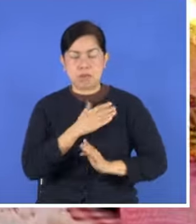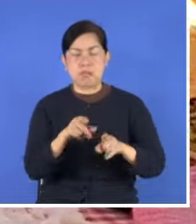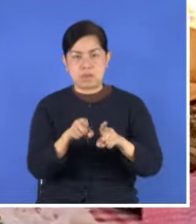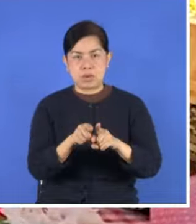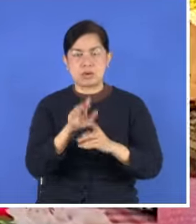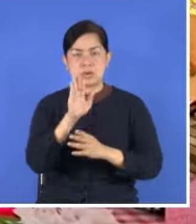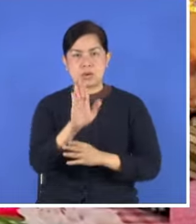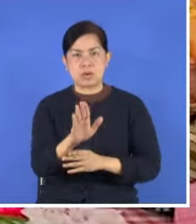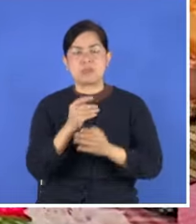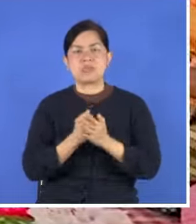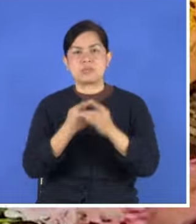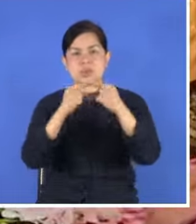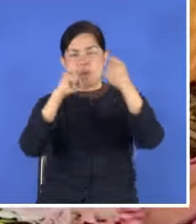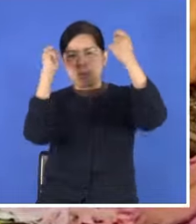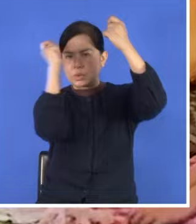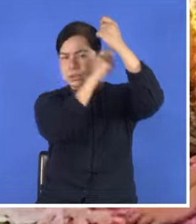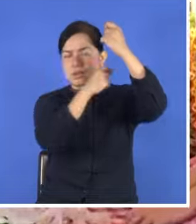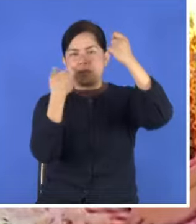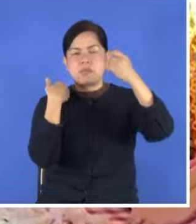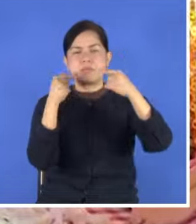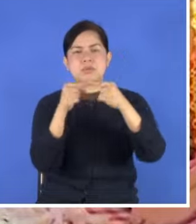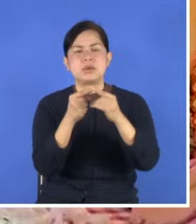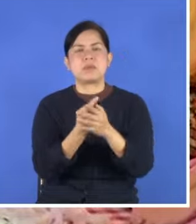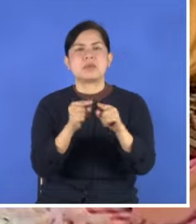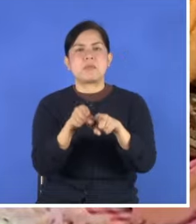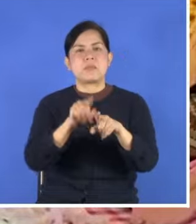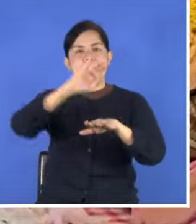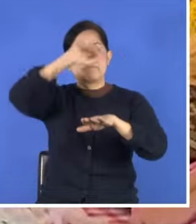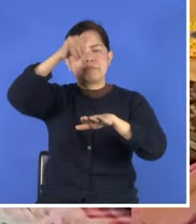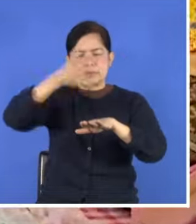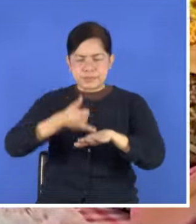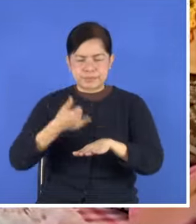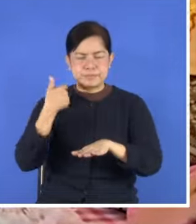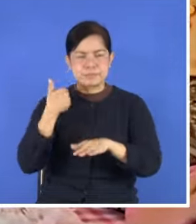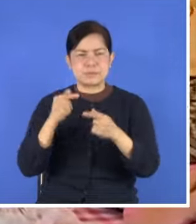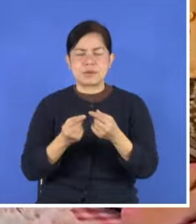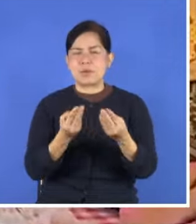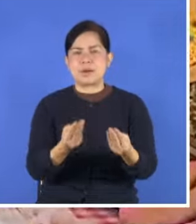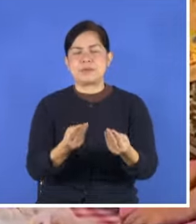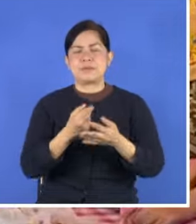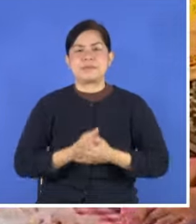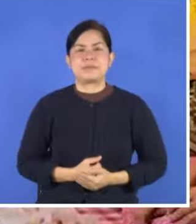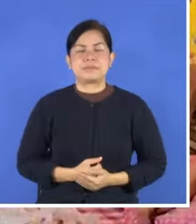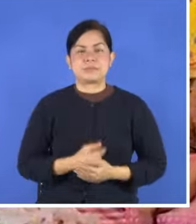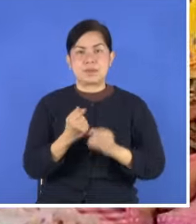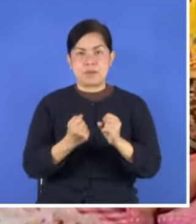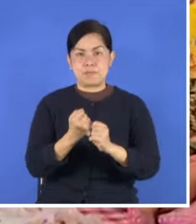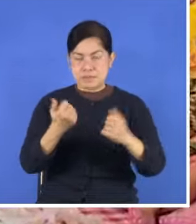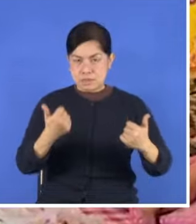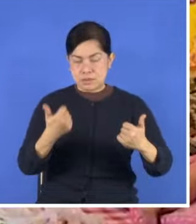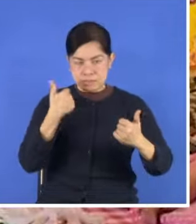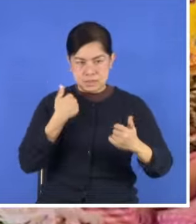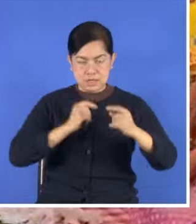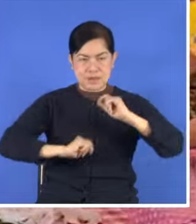จากสรวงสวรรค์นะคะอันนี้เป็นความเชื่อนะเหมือนกับว่าชำระมลทินชำระบาปให้หมดสิ้นกันไปปีนี้ก็มีการแสดง